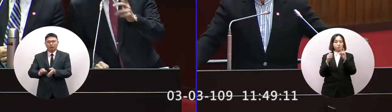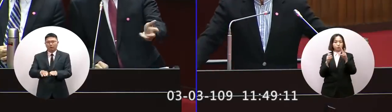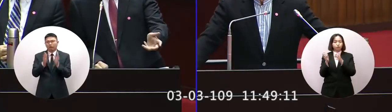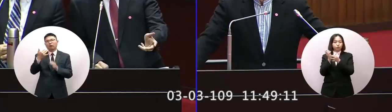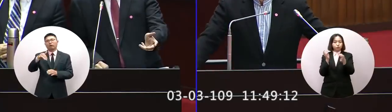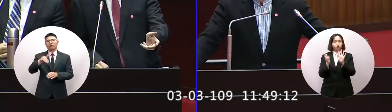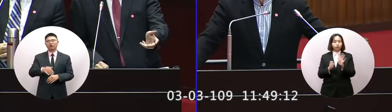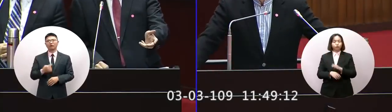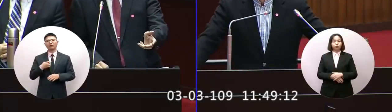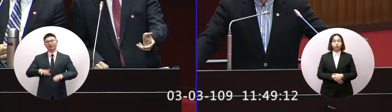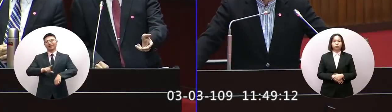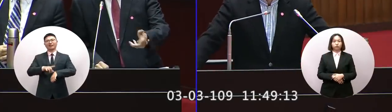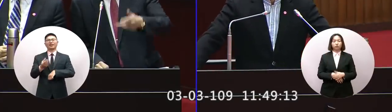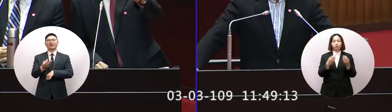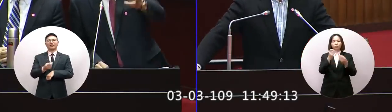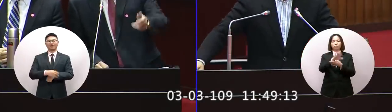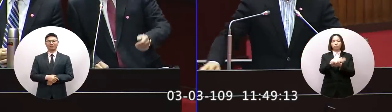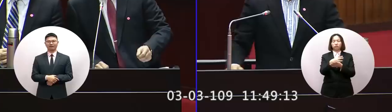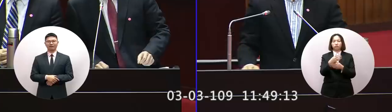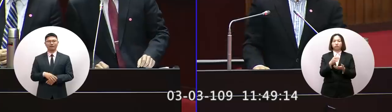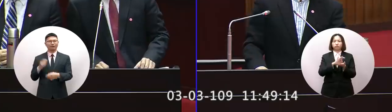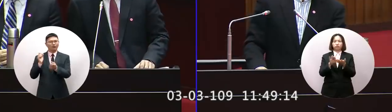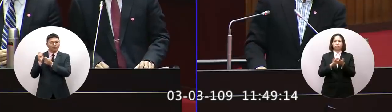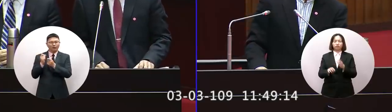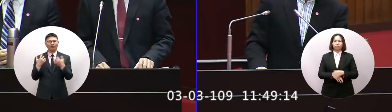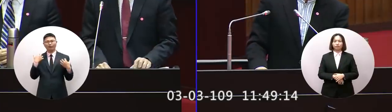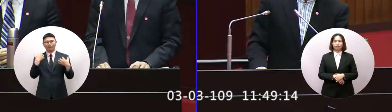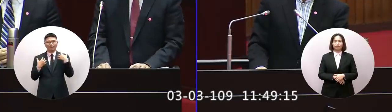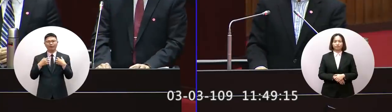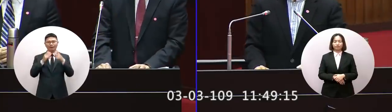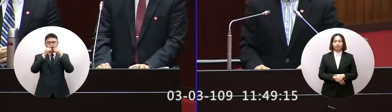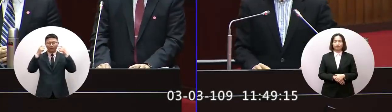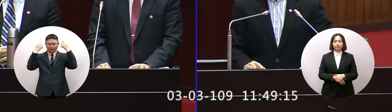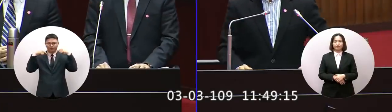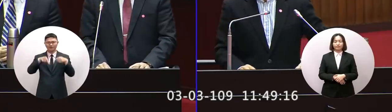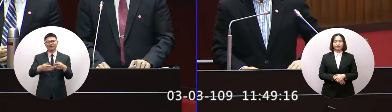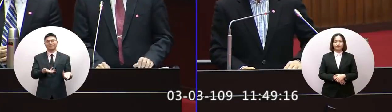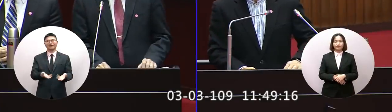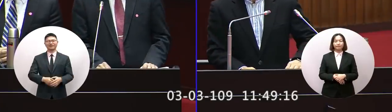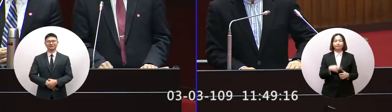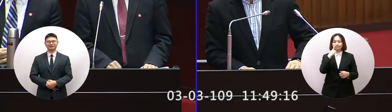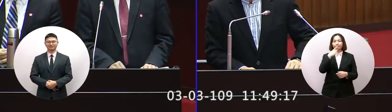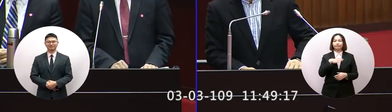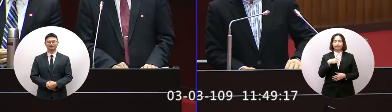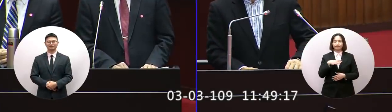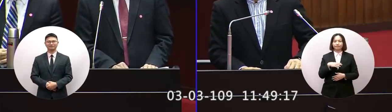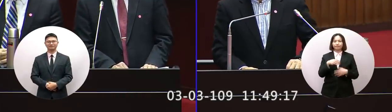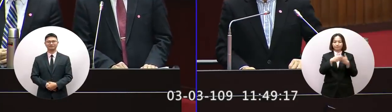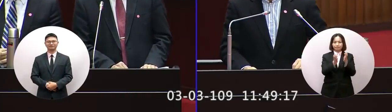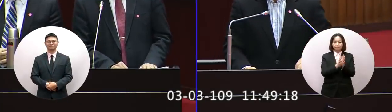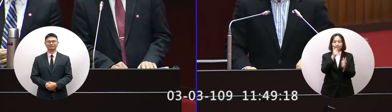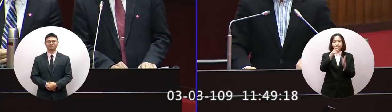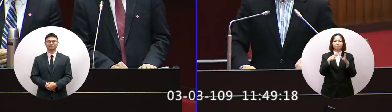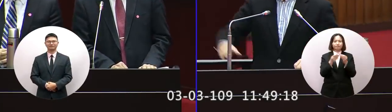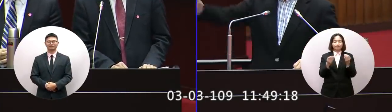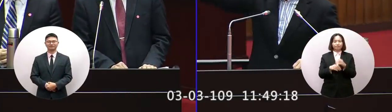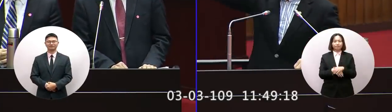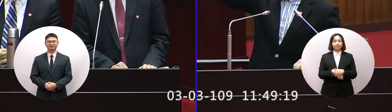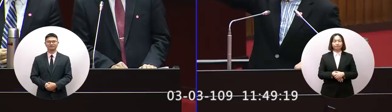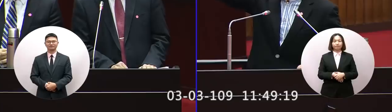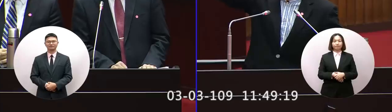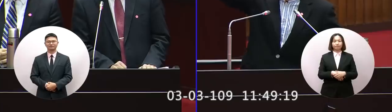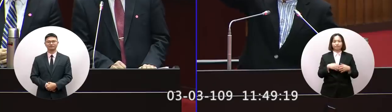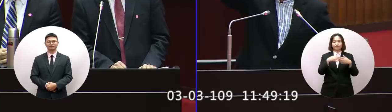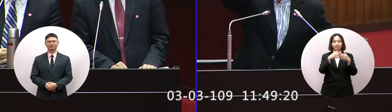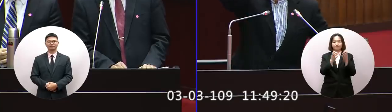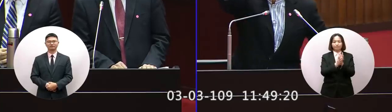用不是啊又沒有時間啊最近也都在抹口罩啊是啦好啦這我了解啦你兩部長都不用用啦那你乾